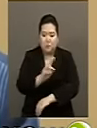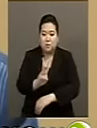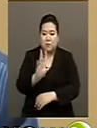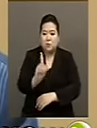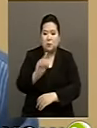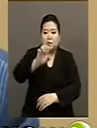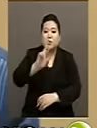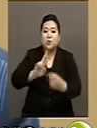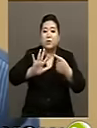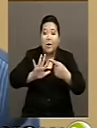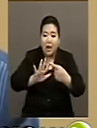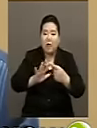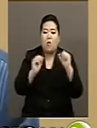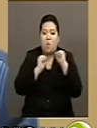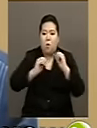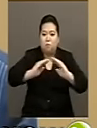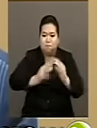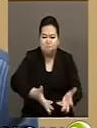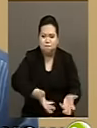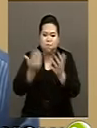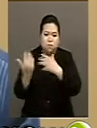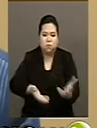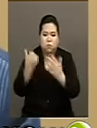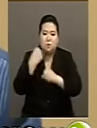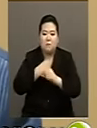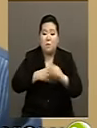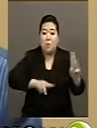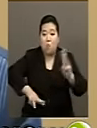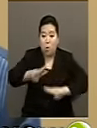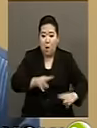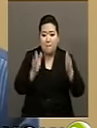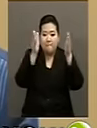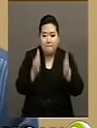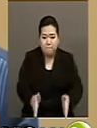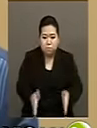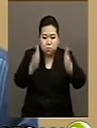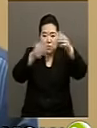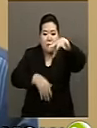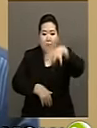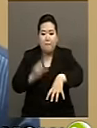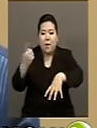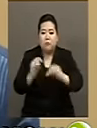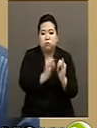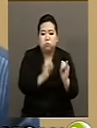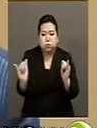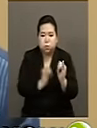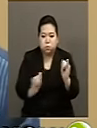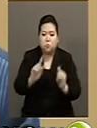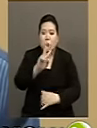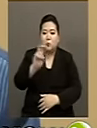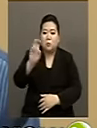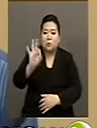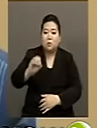ะต้องรื้อถอนตึกบุญญพัฒน์เพื่อไปสร้างตึกใหม่ขนาด298เตียงคุณหมอก็ยืนยัน